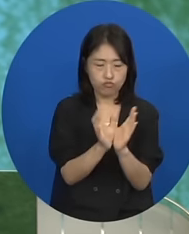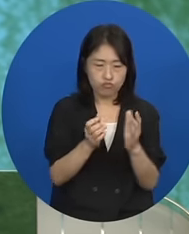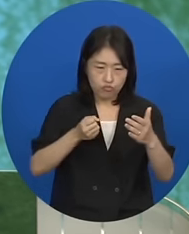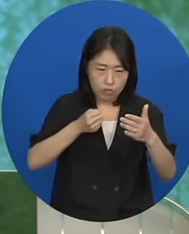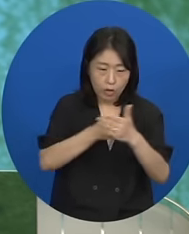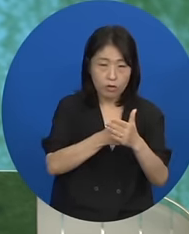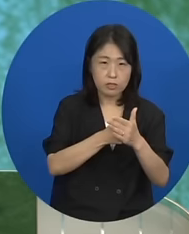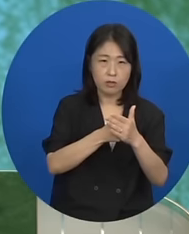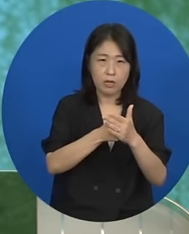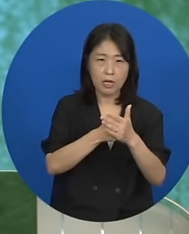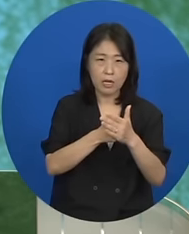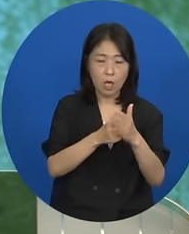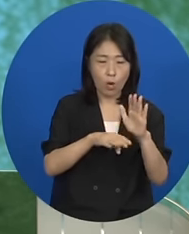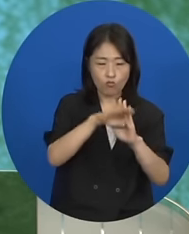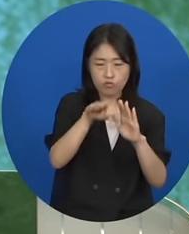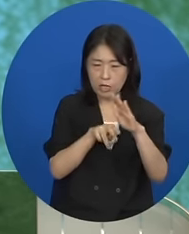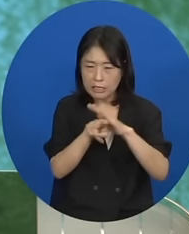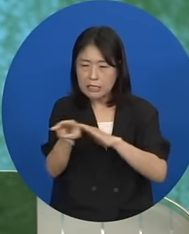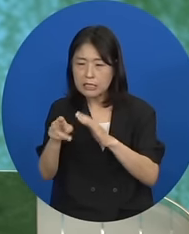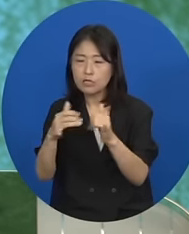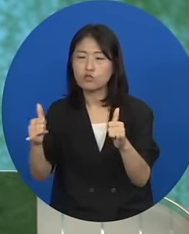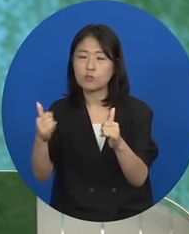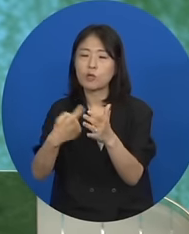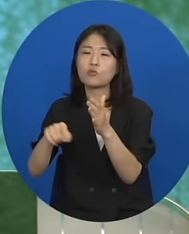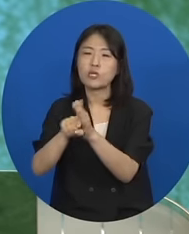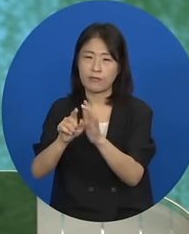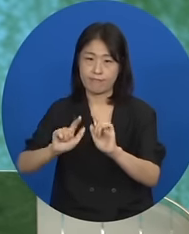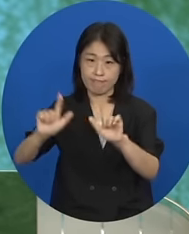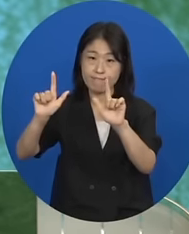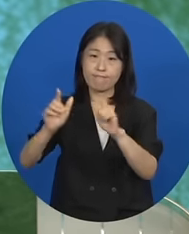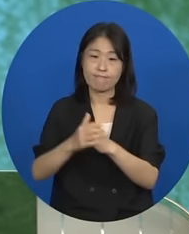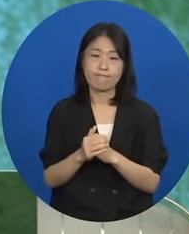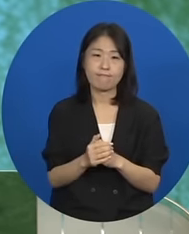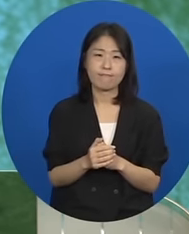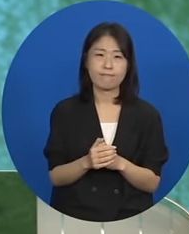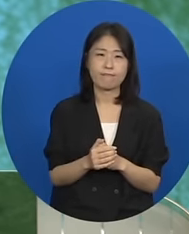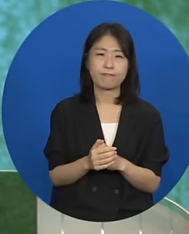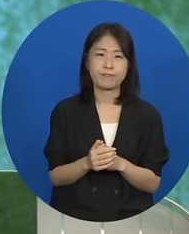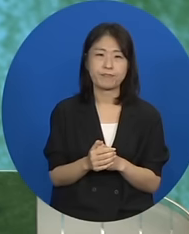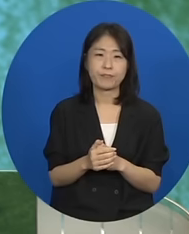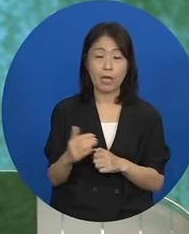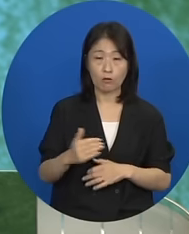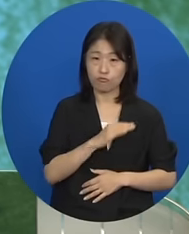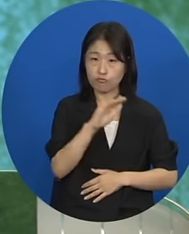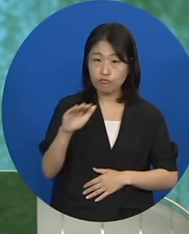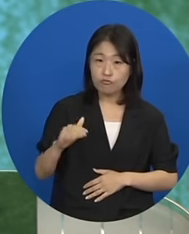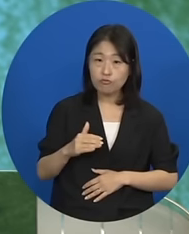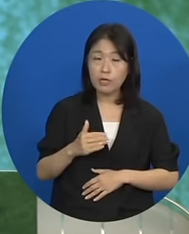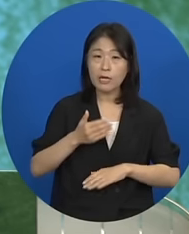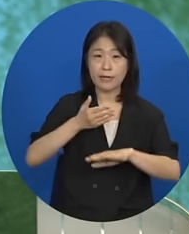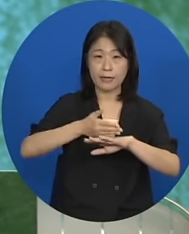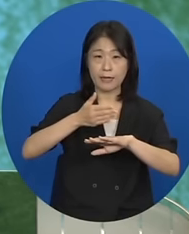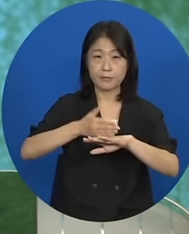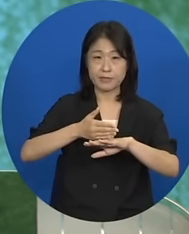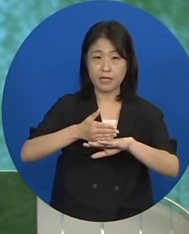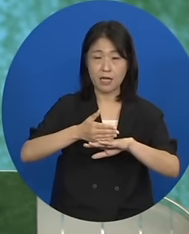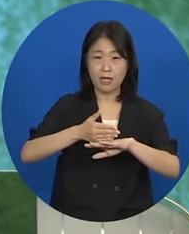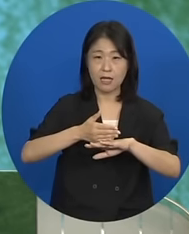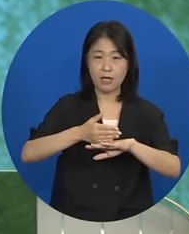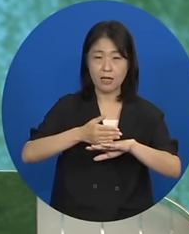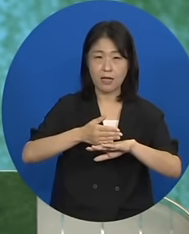매년 이날로 교이 맥추감사 주가 어 있어요 그니까 우리의 그 감사를 마